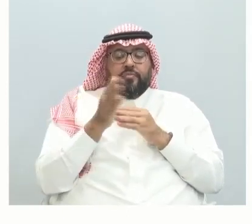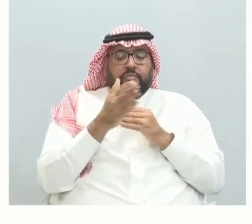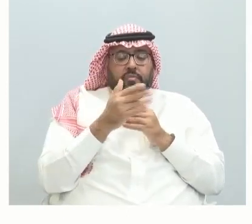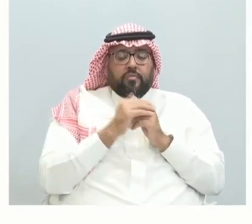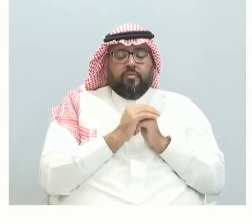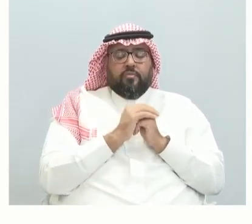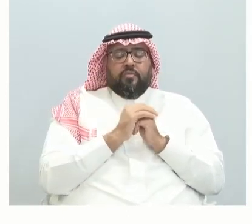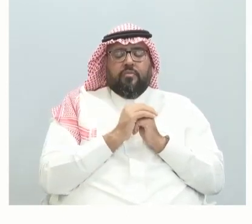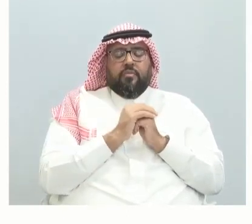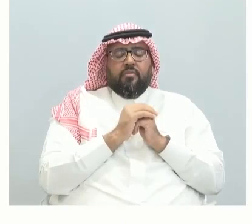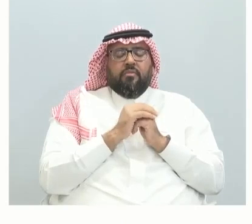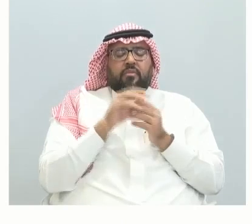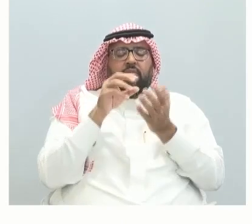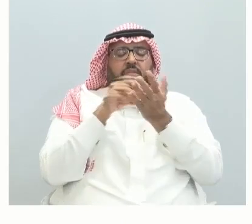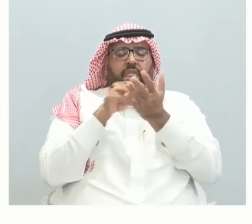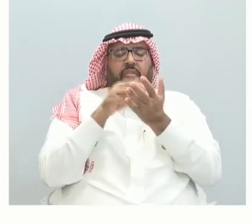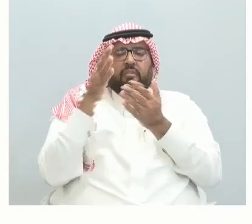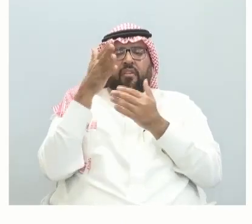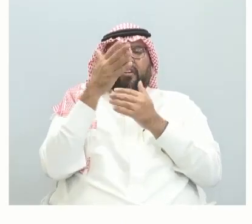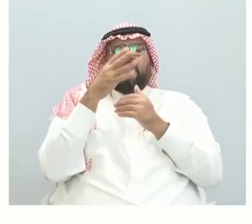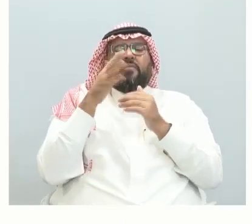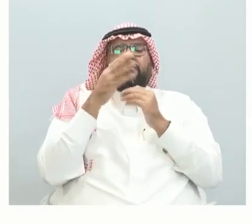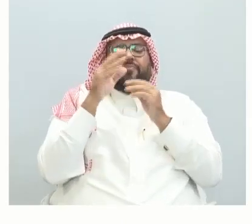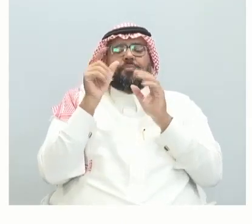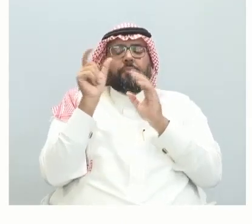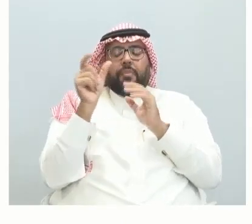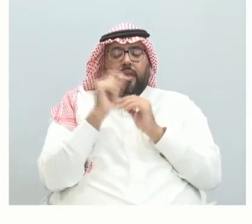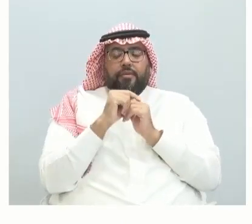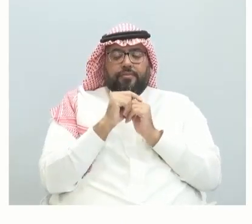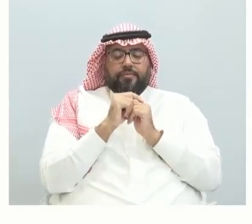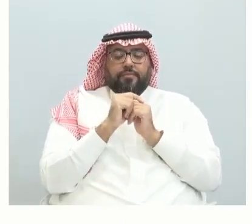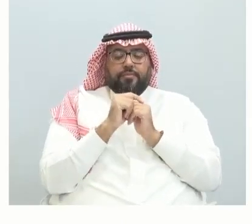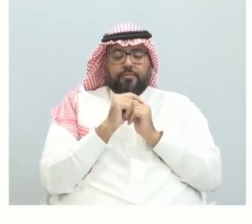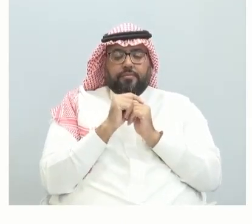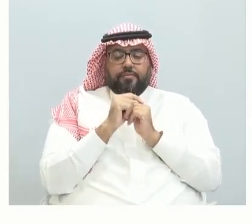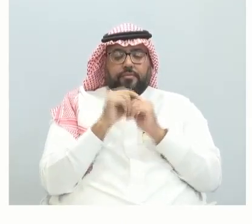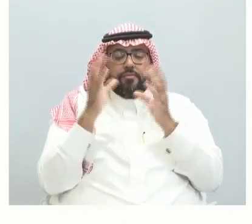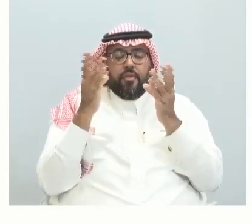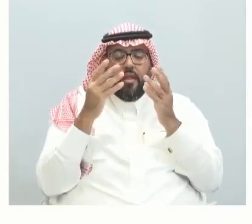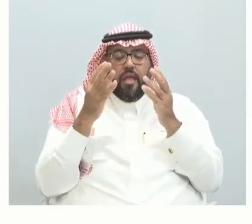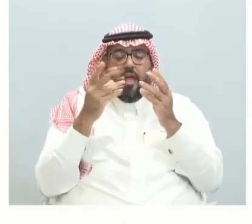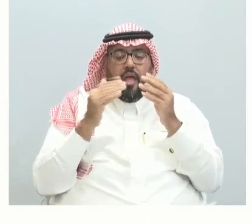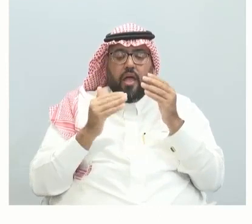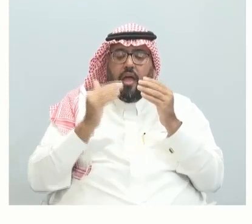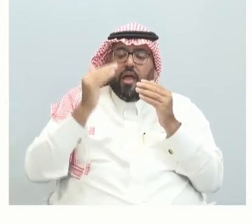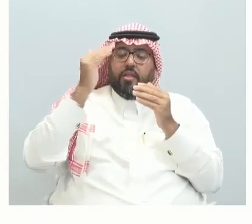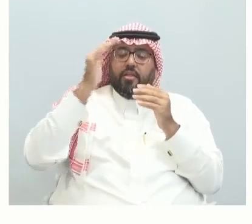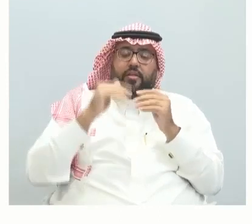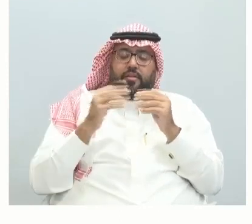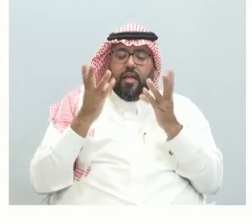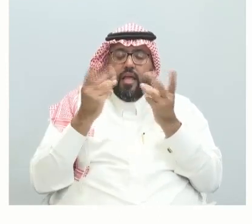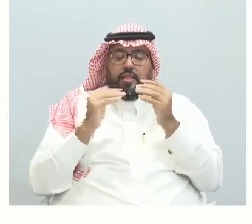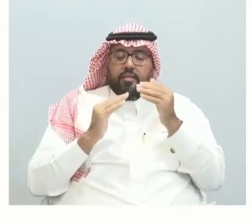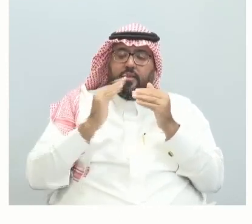يا ابطال اذا المفردات الجديده راح نتعرف عليها باذن الله العد التصاعدي والعد